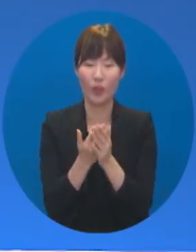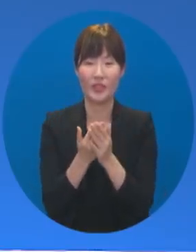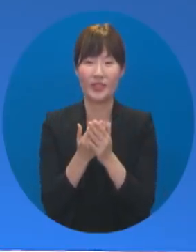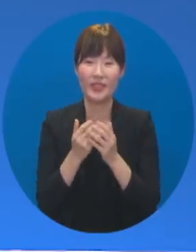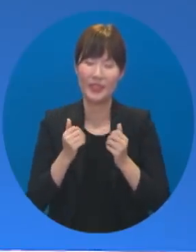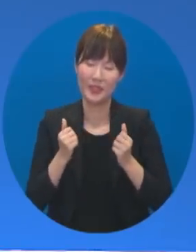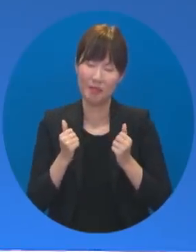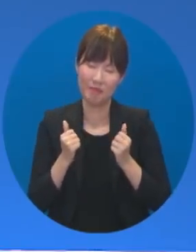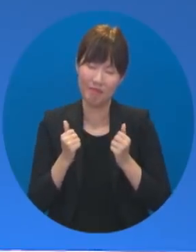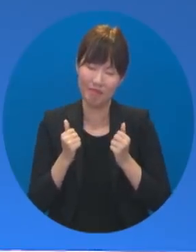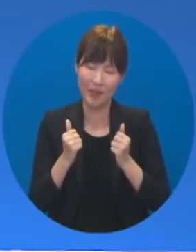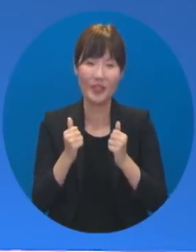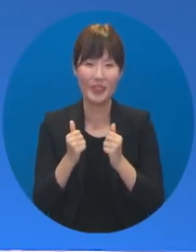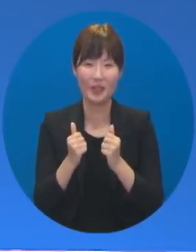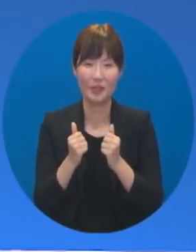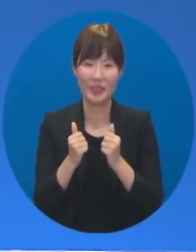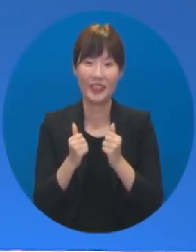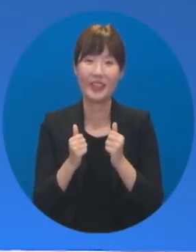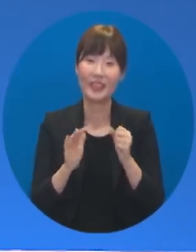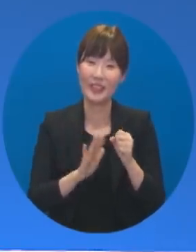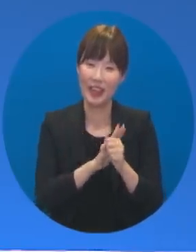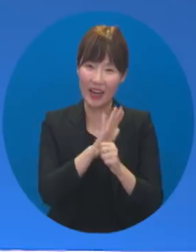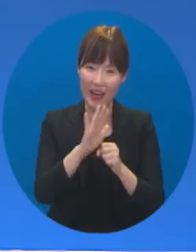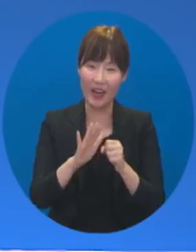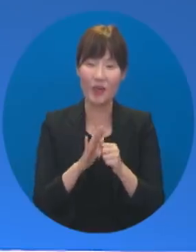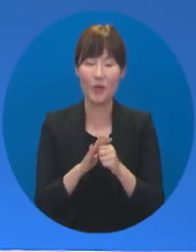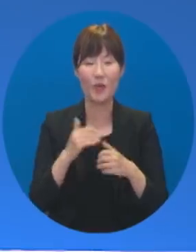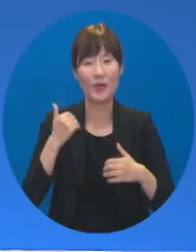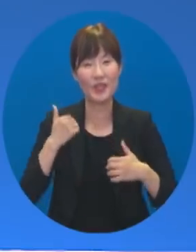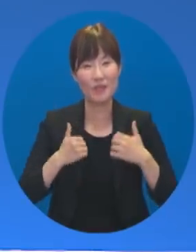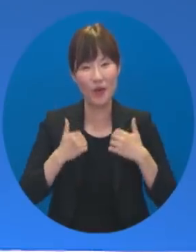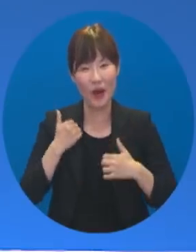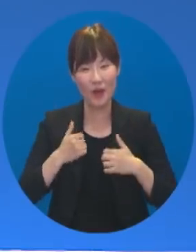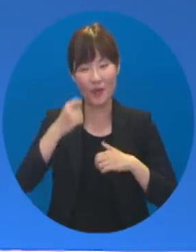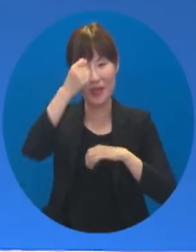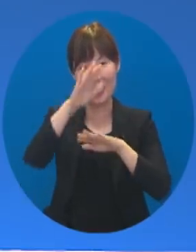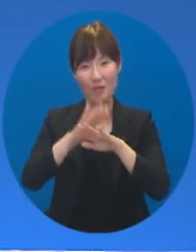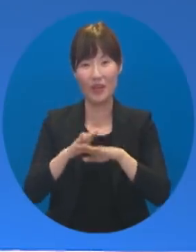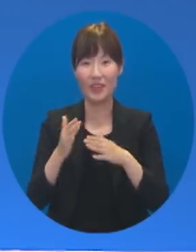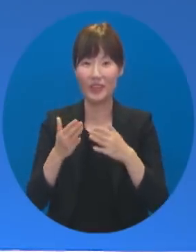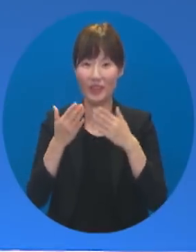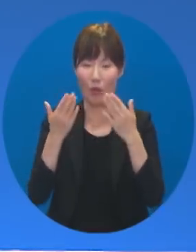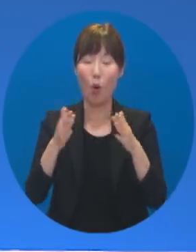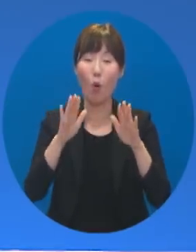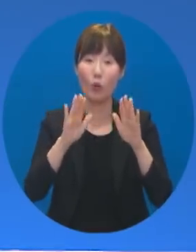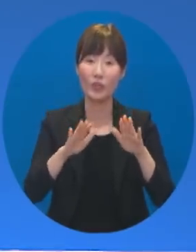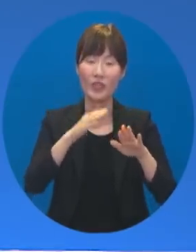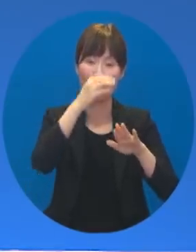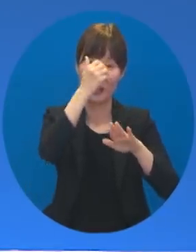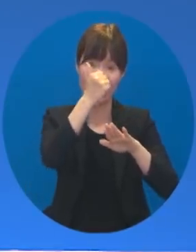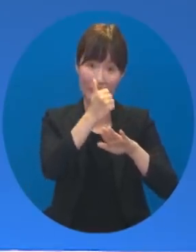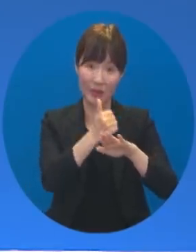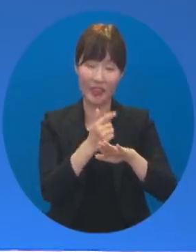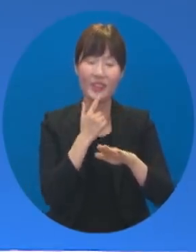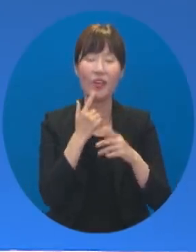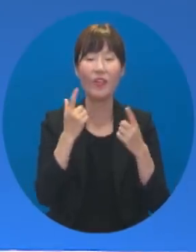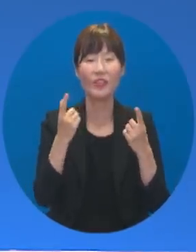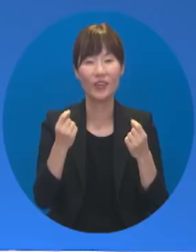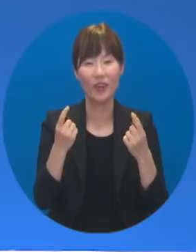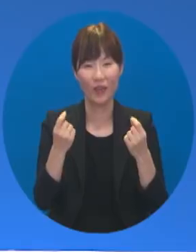사랑하고 기뻐하고 즐거워하고 예배하고 오늘이 마지막인 것처럼 그리고 내가 사랑하는